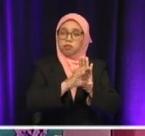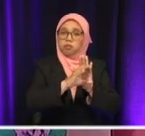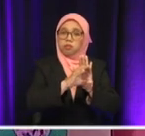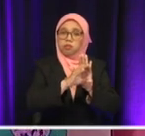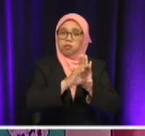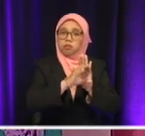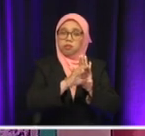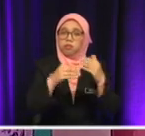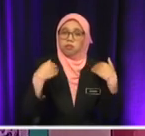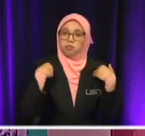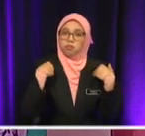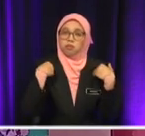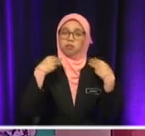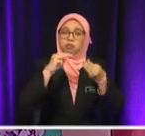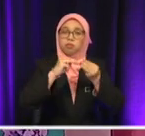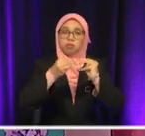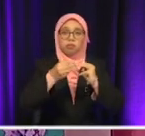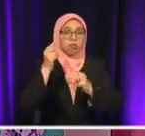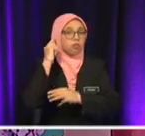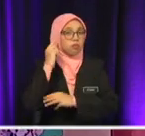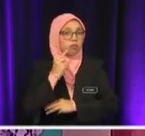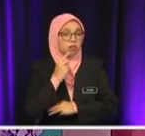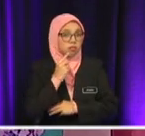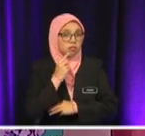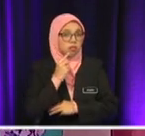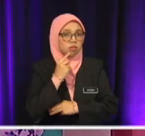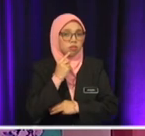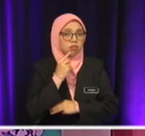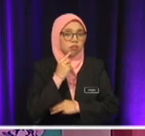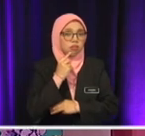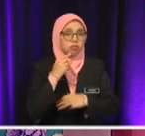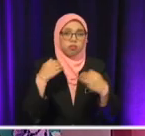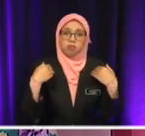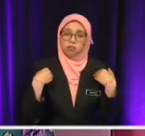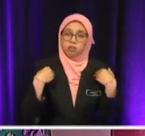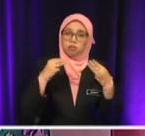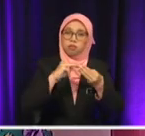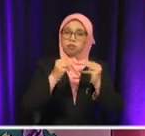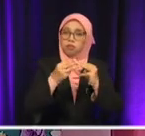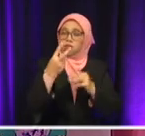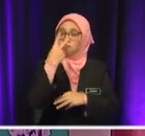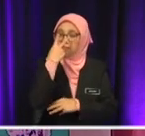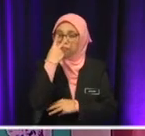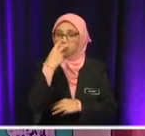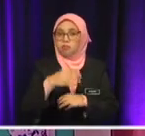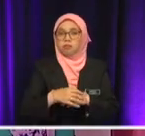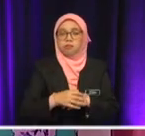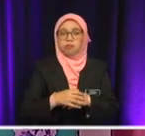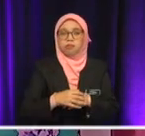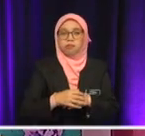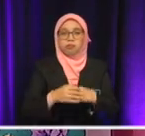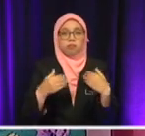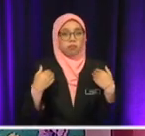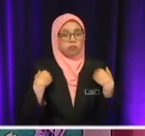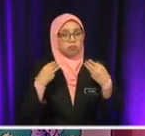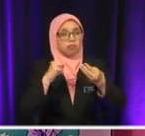mengalami masalah pendengaran, kanak-kanak berkeperluan khas yang mengalami masalah penglihatan, kanak-kanak berkeperluan khas